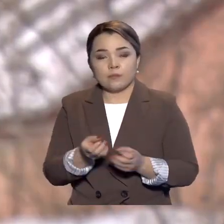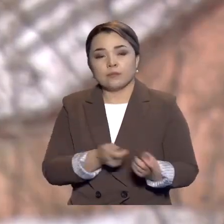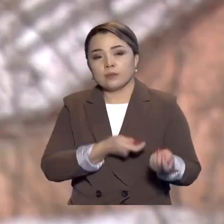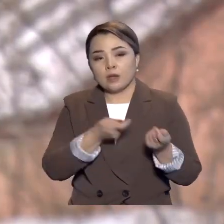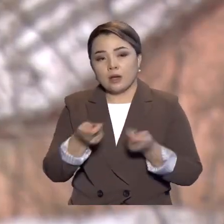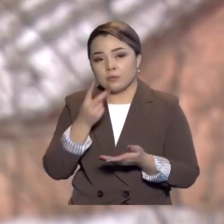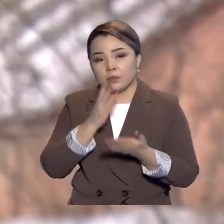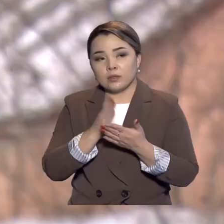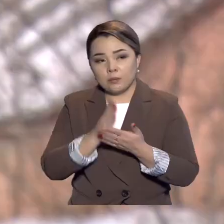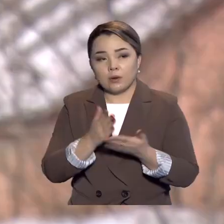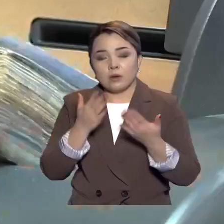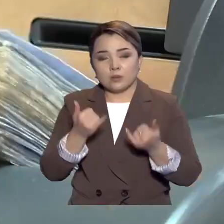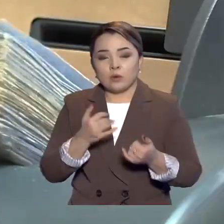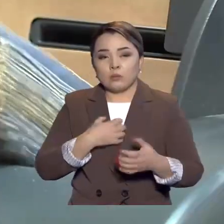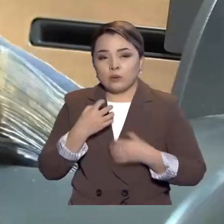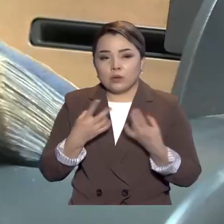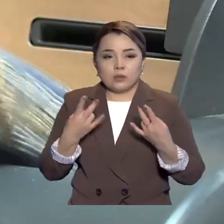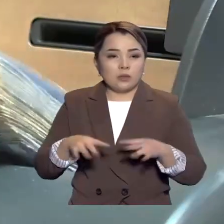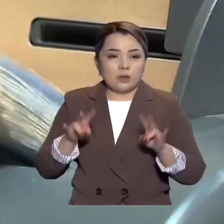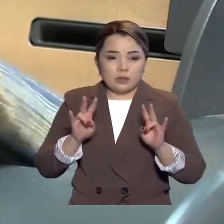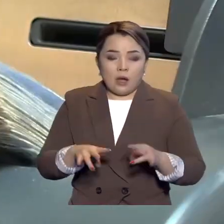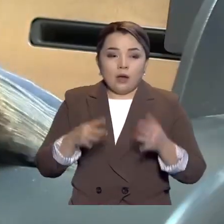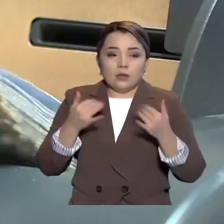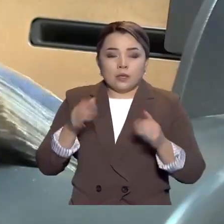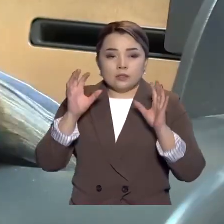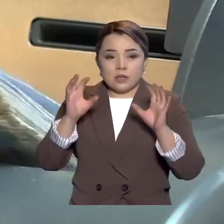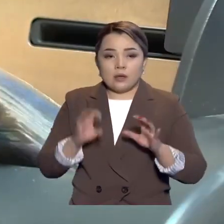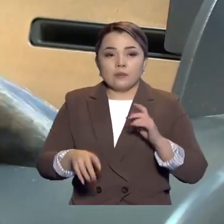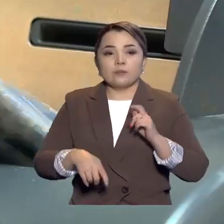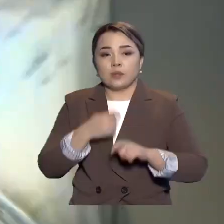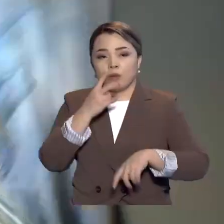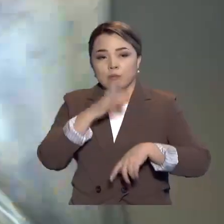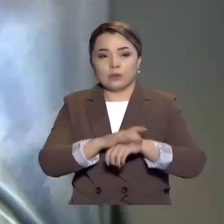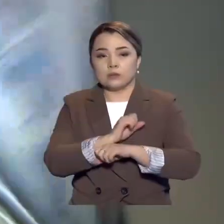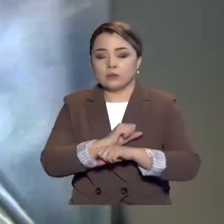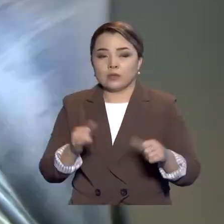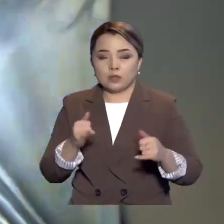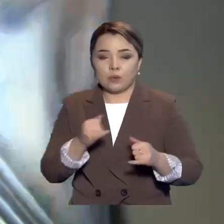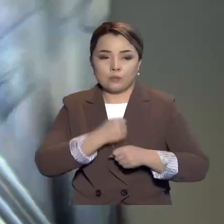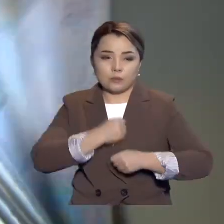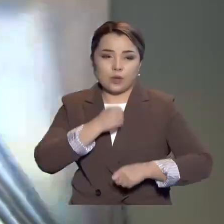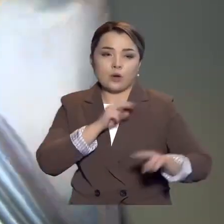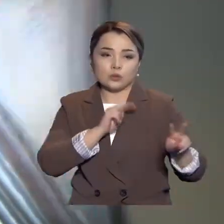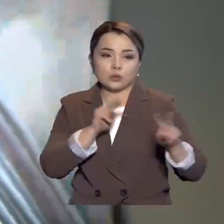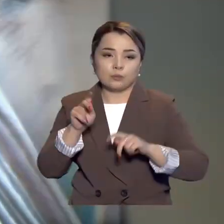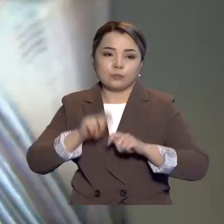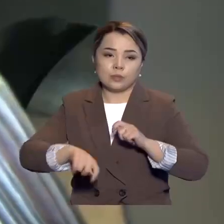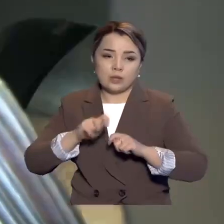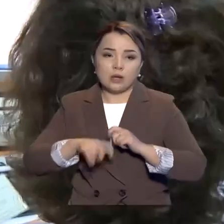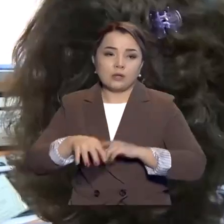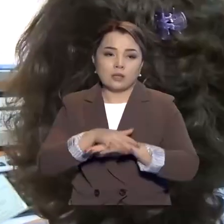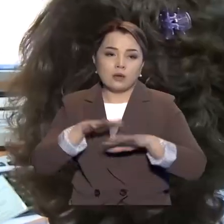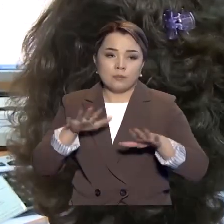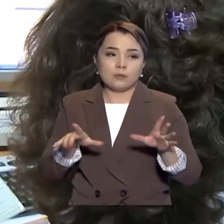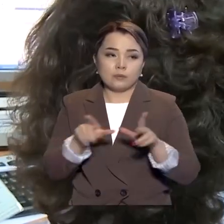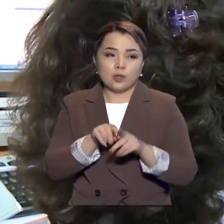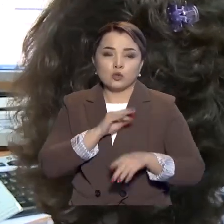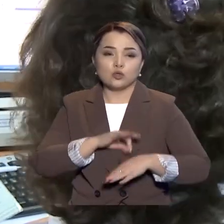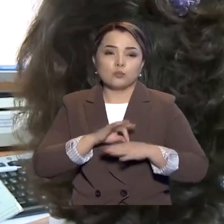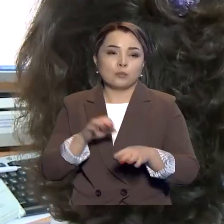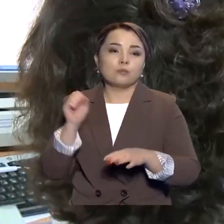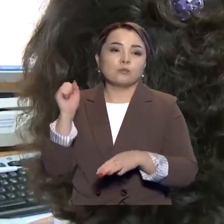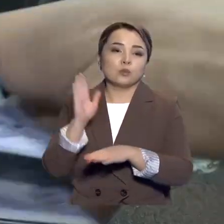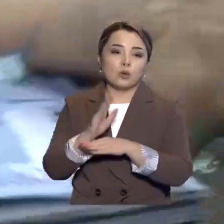Сондықтан интервенцияны қорқудың қажеті жоқ. Елден заңсыз ақша шығаруға бақылау күшейеді. Ұлттық банк қаржылық мониторинг агенттігімен бірлесе отырып арнайы